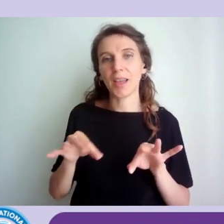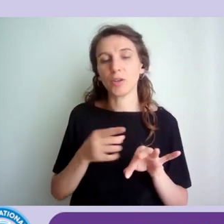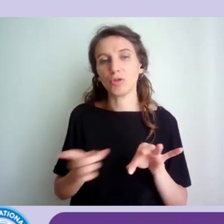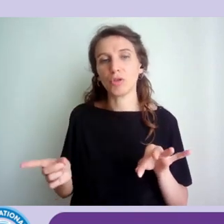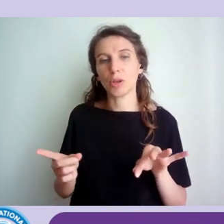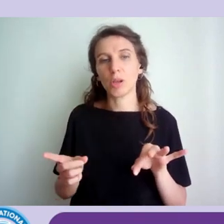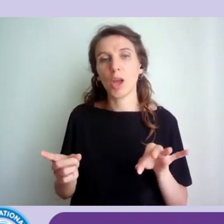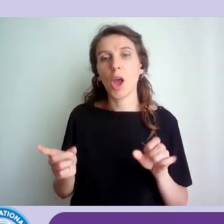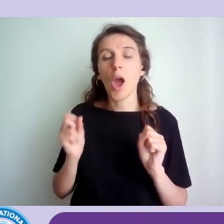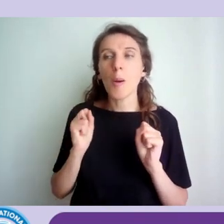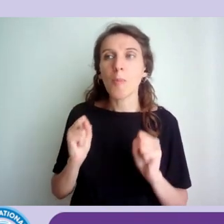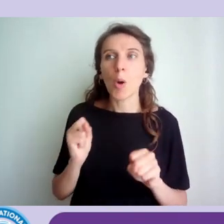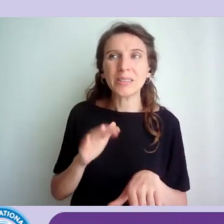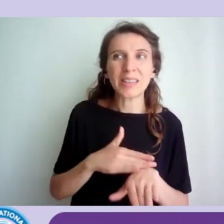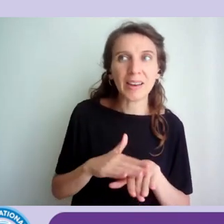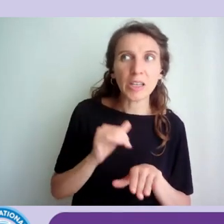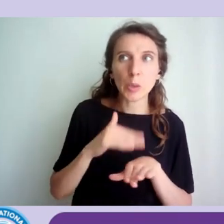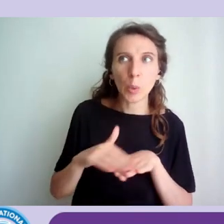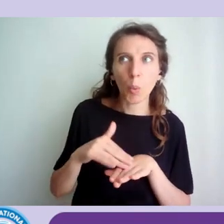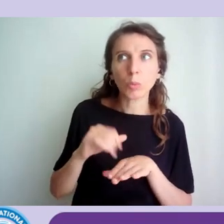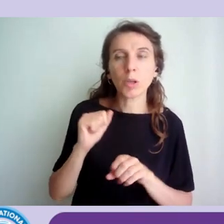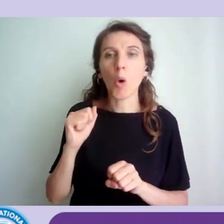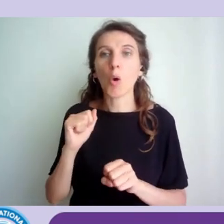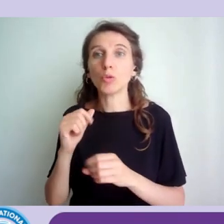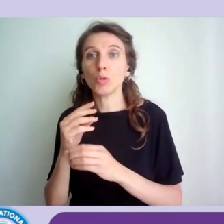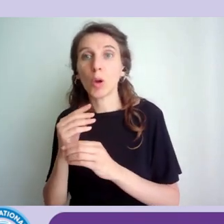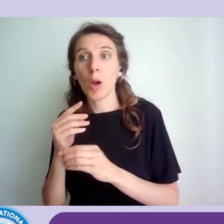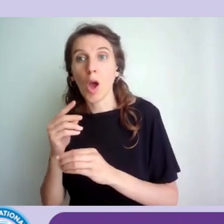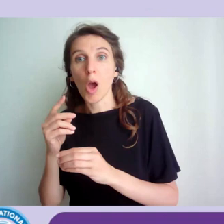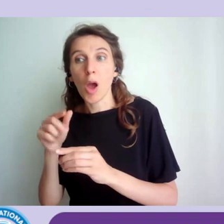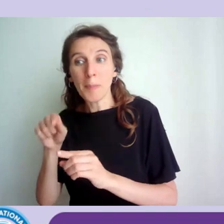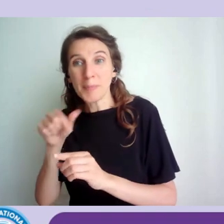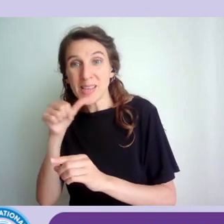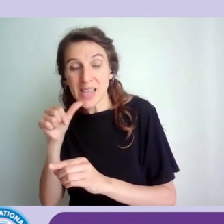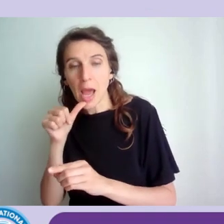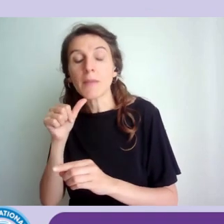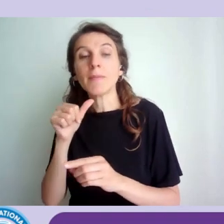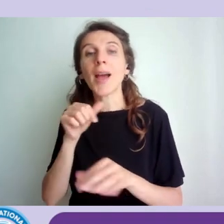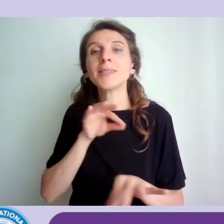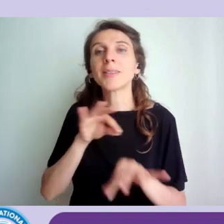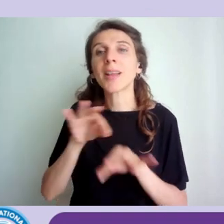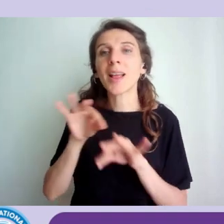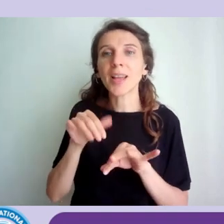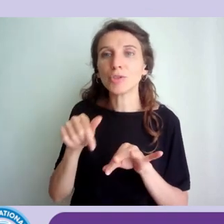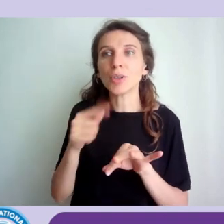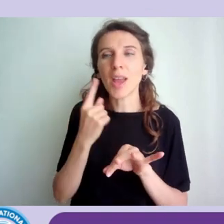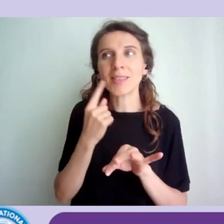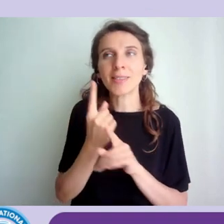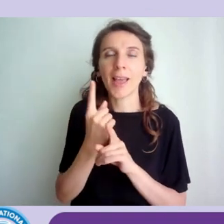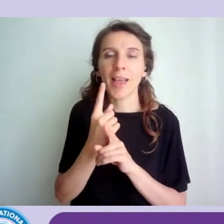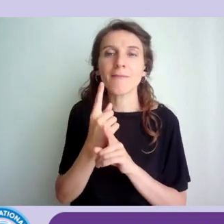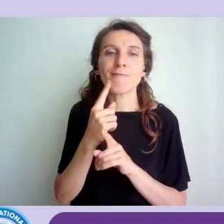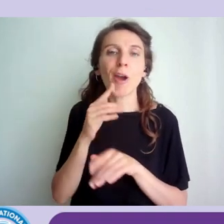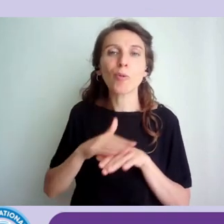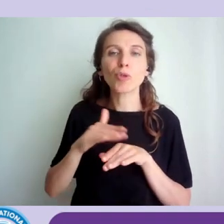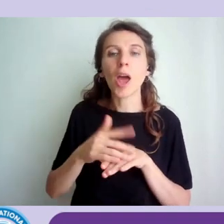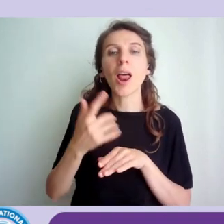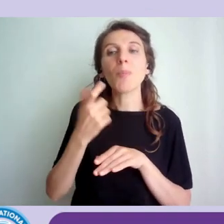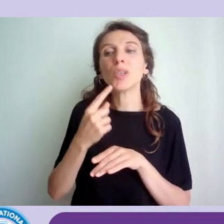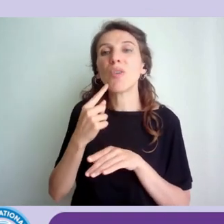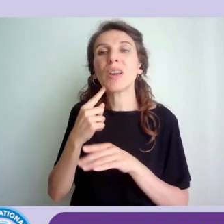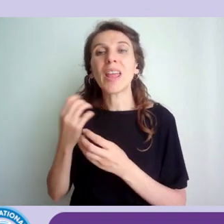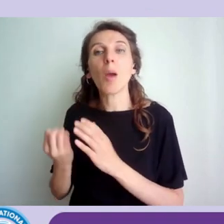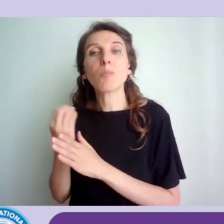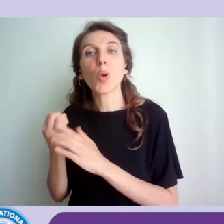soluzioni e servizi solo perché magari chi ha sviluppato il prodotto l'ha anche testato ma non l'ha testato in una modalità